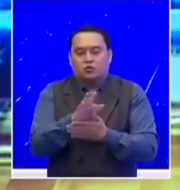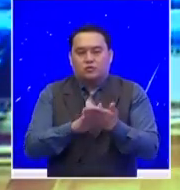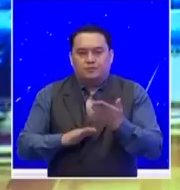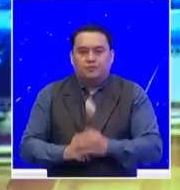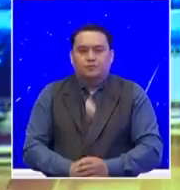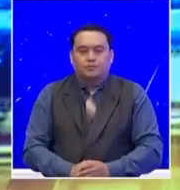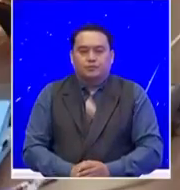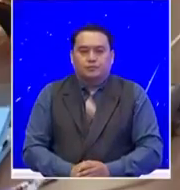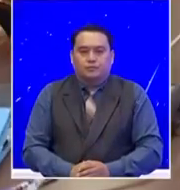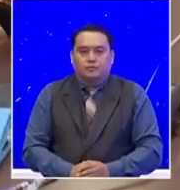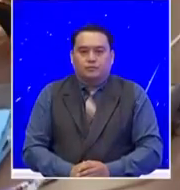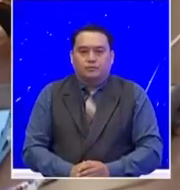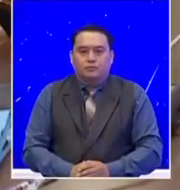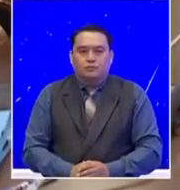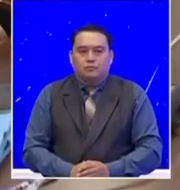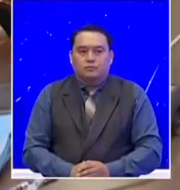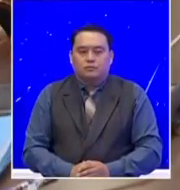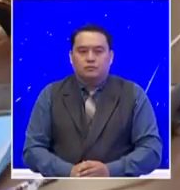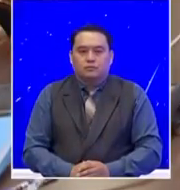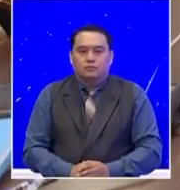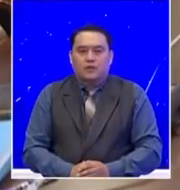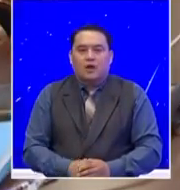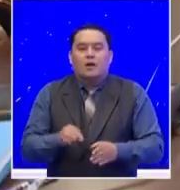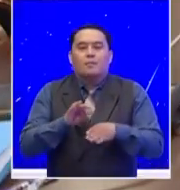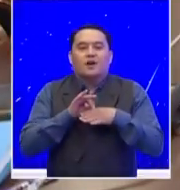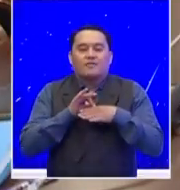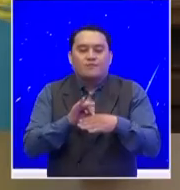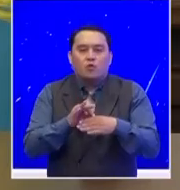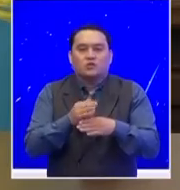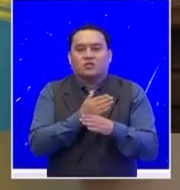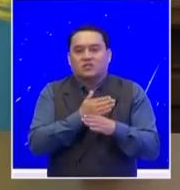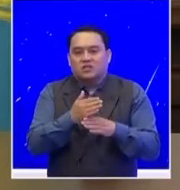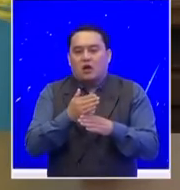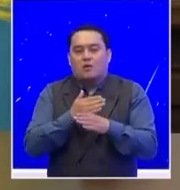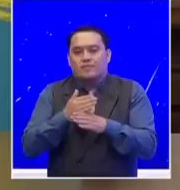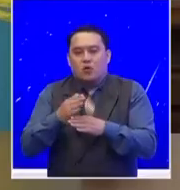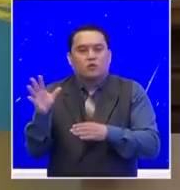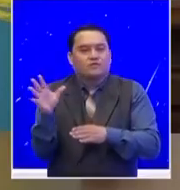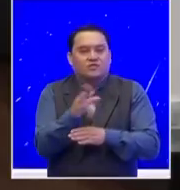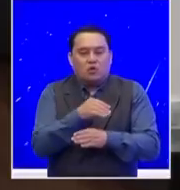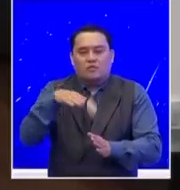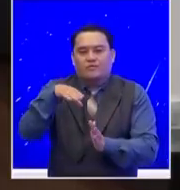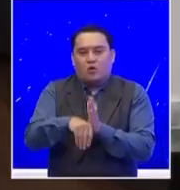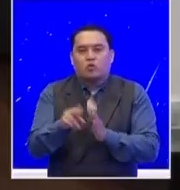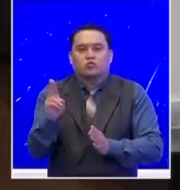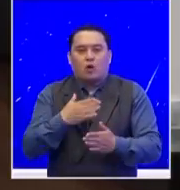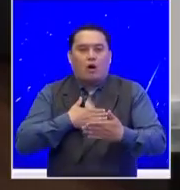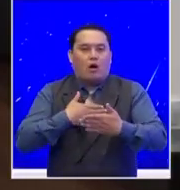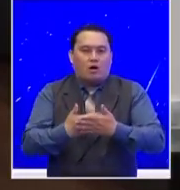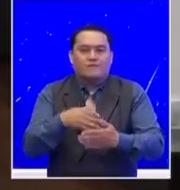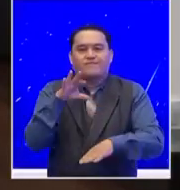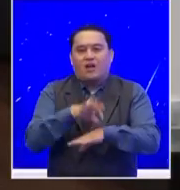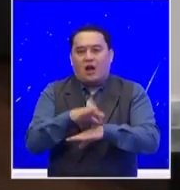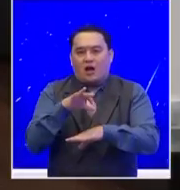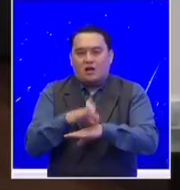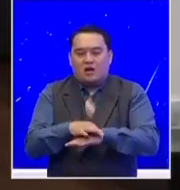корреспондент. Борьба с невидимым врагом ведется на систематической основе во всех регионах страны. Свидетельство тому – активная